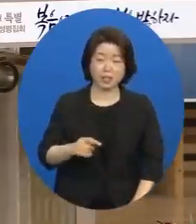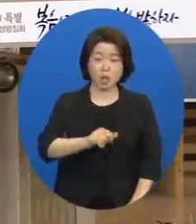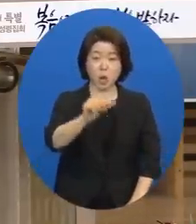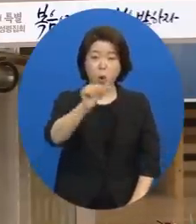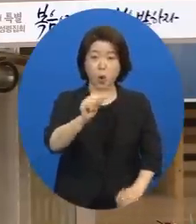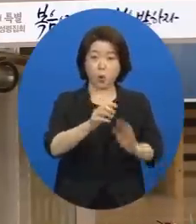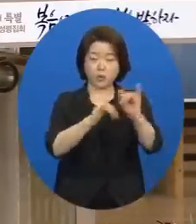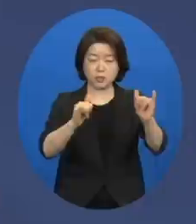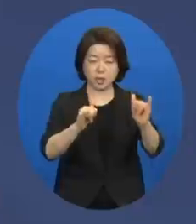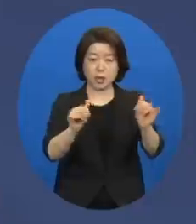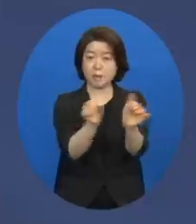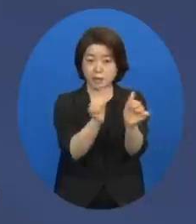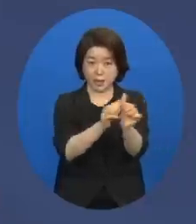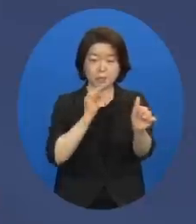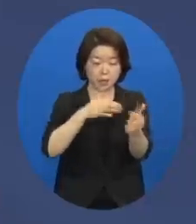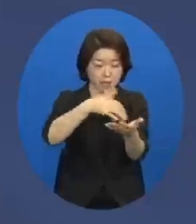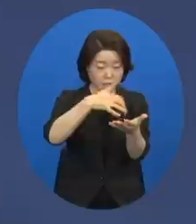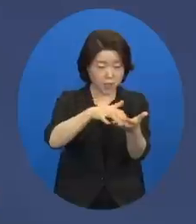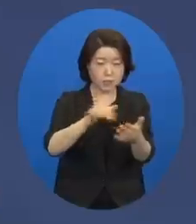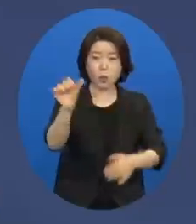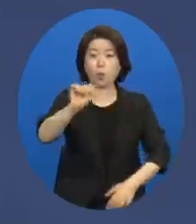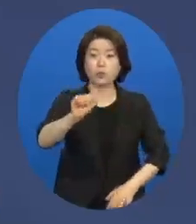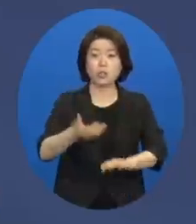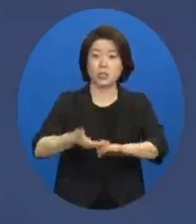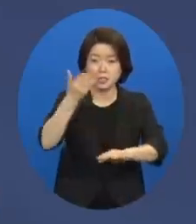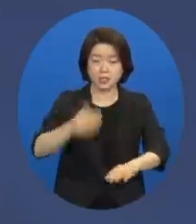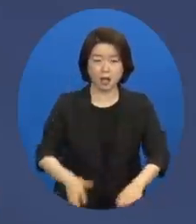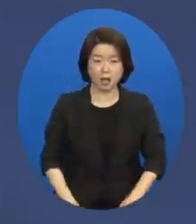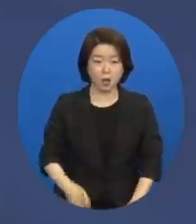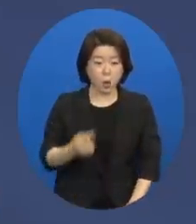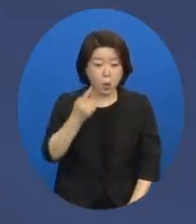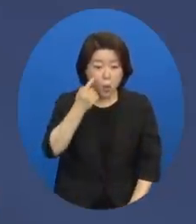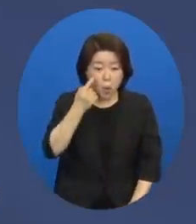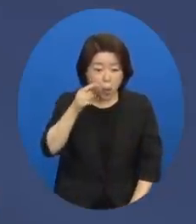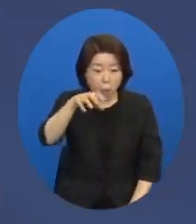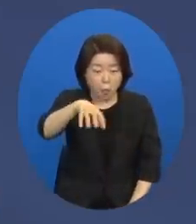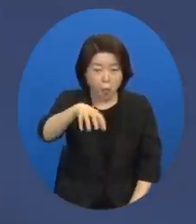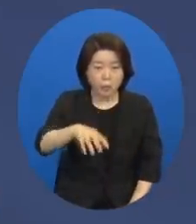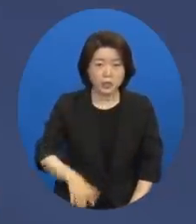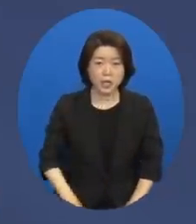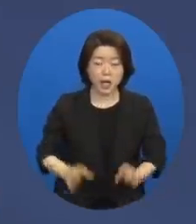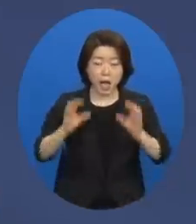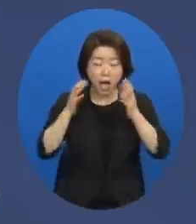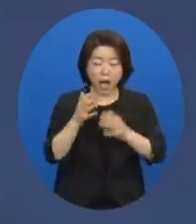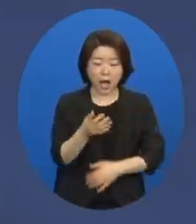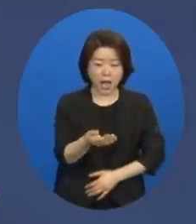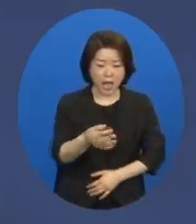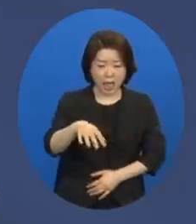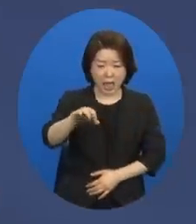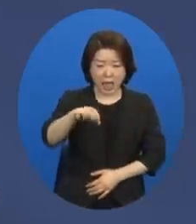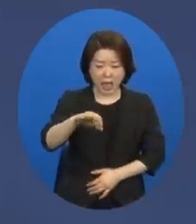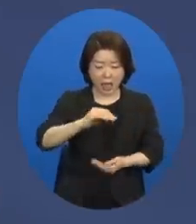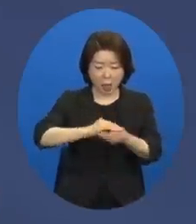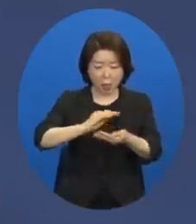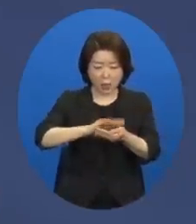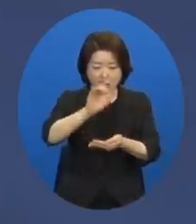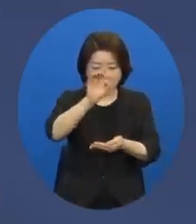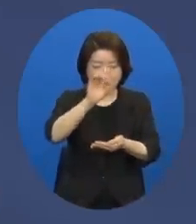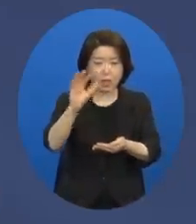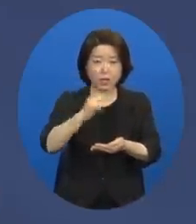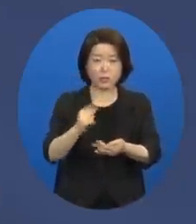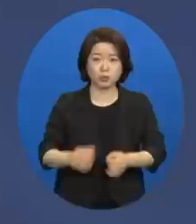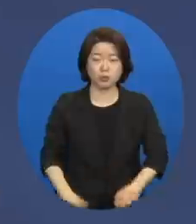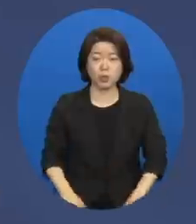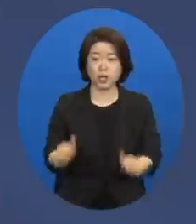넘는 사람이 남자만 5천명이 넘는 사람이 눈에 보는 데서 어린아이의 초라한 도시락 하나를 가지고